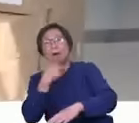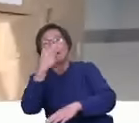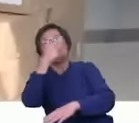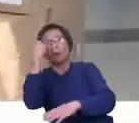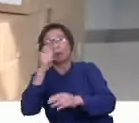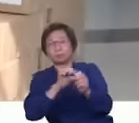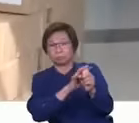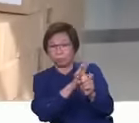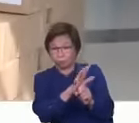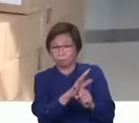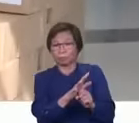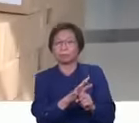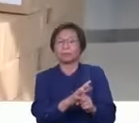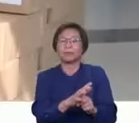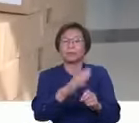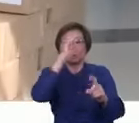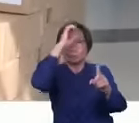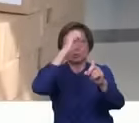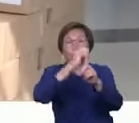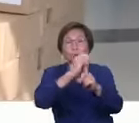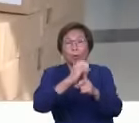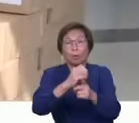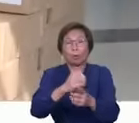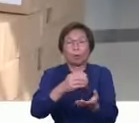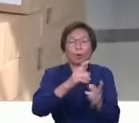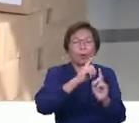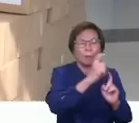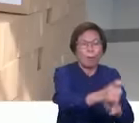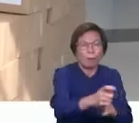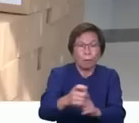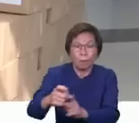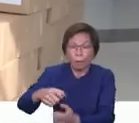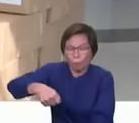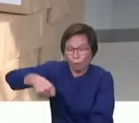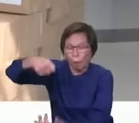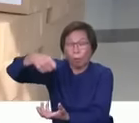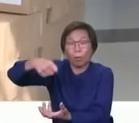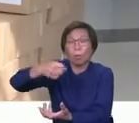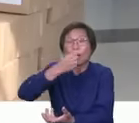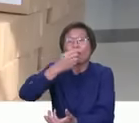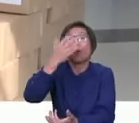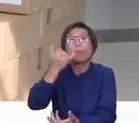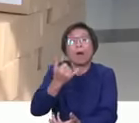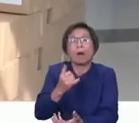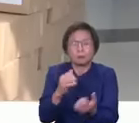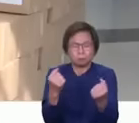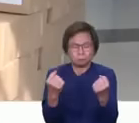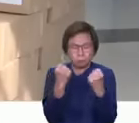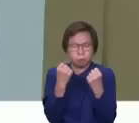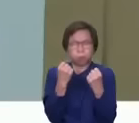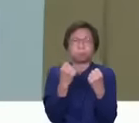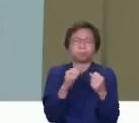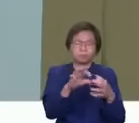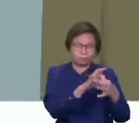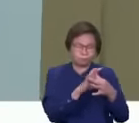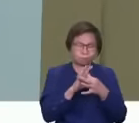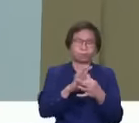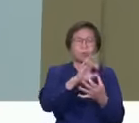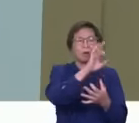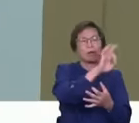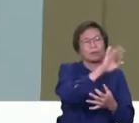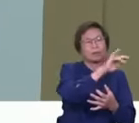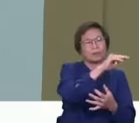akibat aktivitas 19 tujuan agihan bakul makanan ini juga adalah untuk mengukuhkan kerjasama strategik